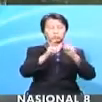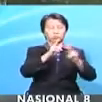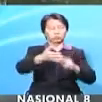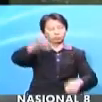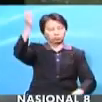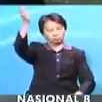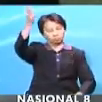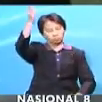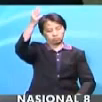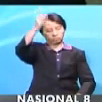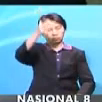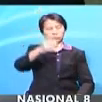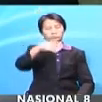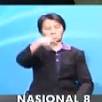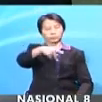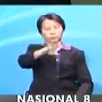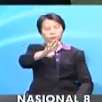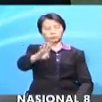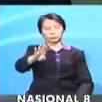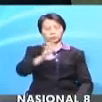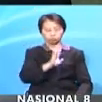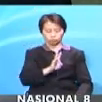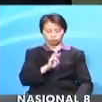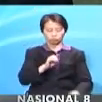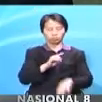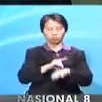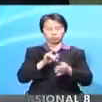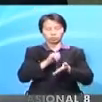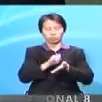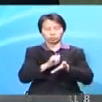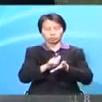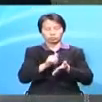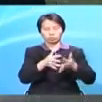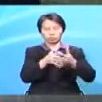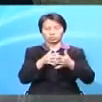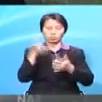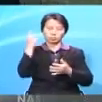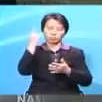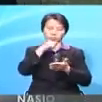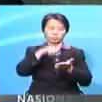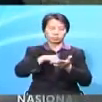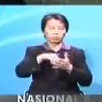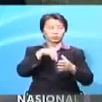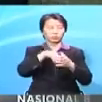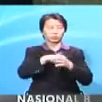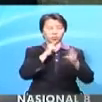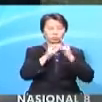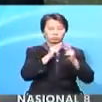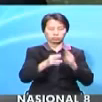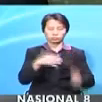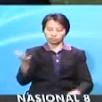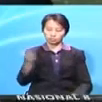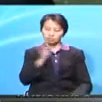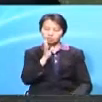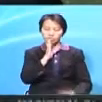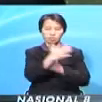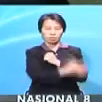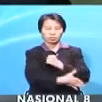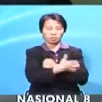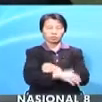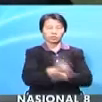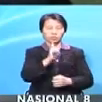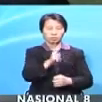umum sesi perhimpunan Agung PBB ke-70 di New York baru-baru ini dalam ucapan itu beliau menegaskan sebuah negara Islam